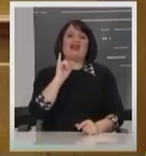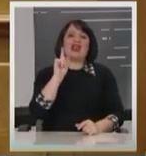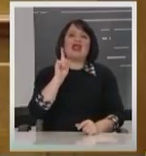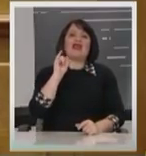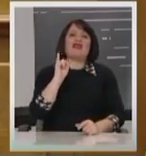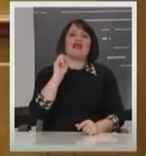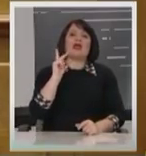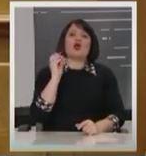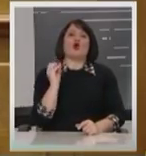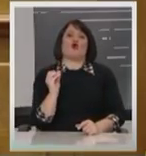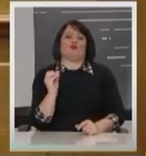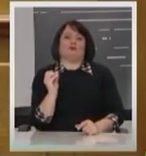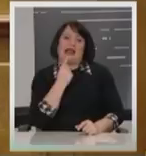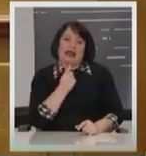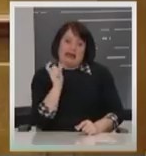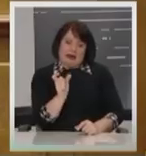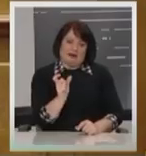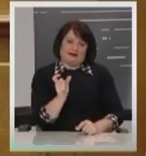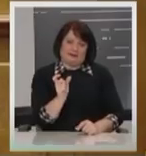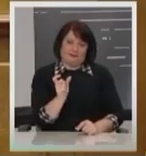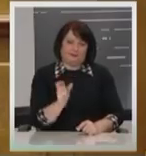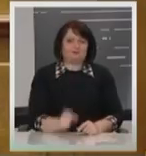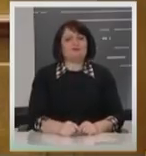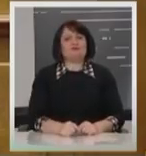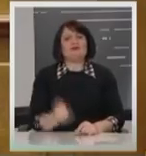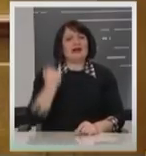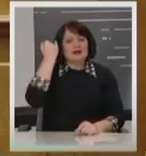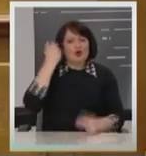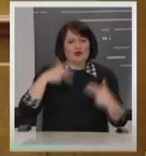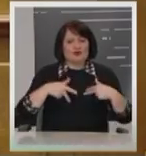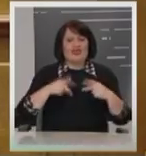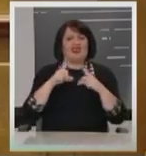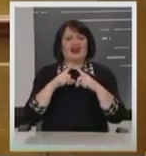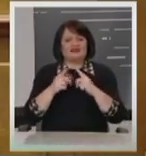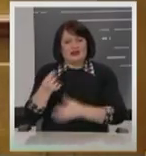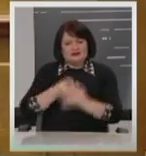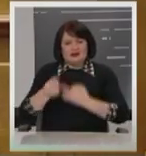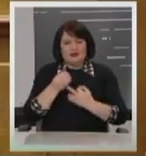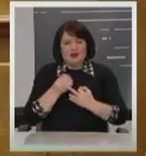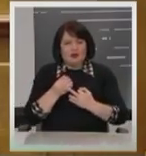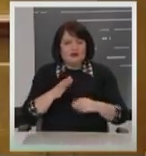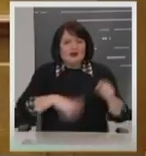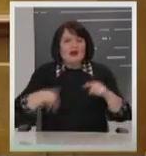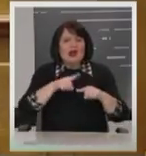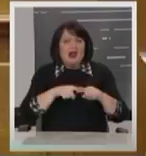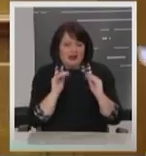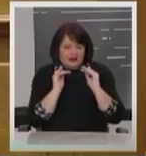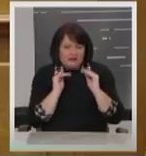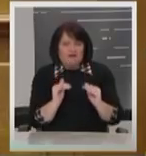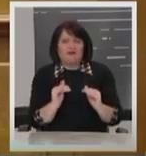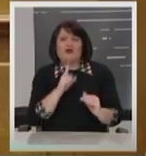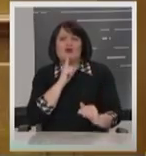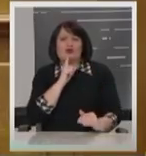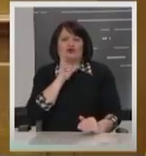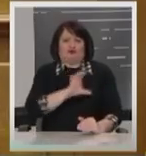χρησιμοποιείται. Μας είπε ο κύριος Δραγασάκης ότι το καθεστώς της Ελλάδος, μας είπατε, θα είναι το ίδιο με αυτό των